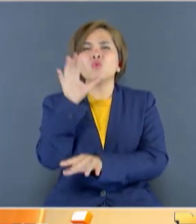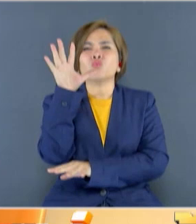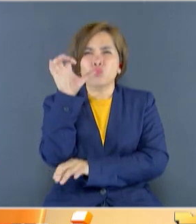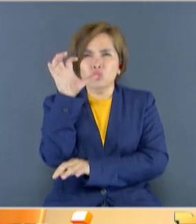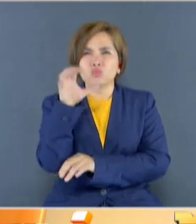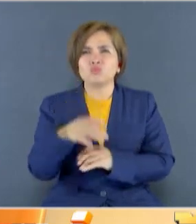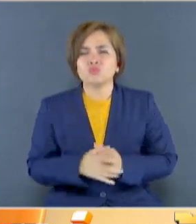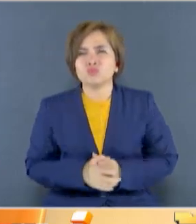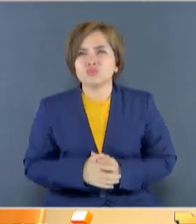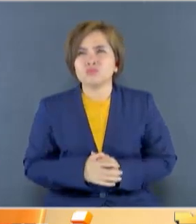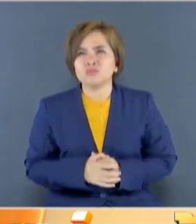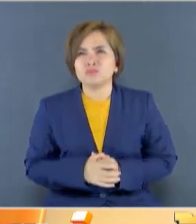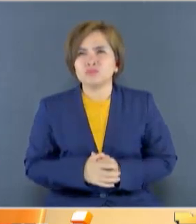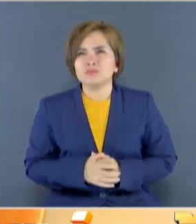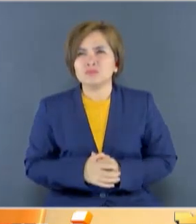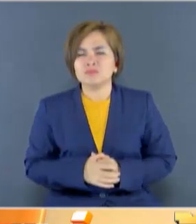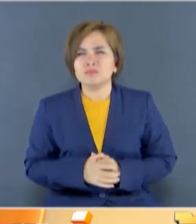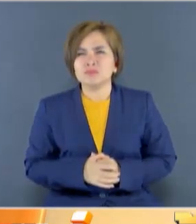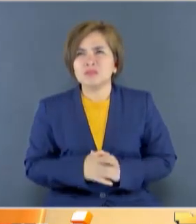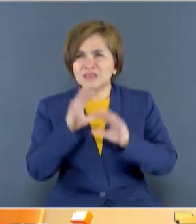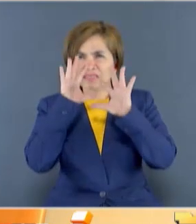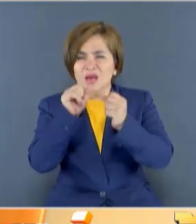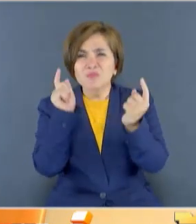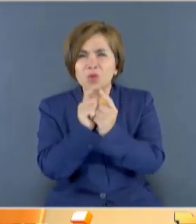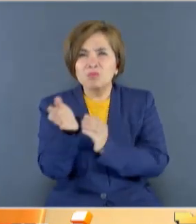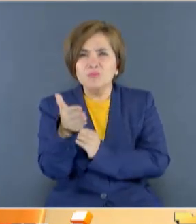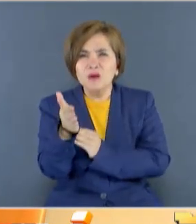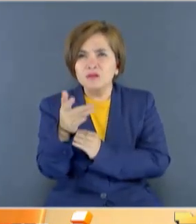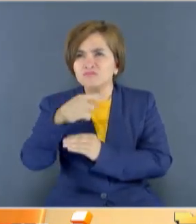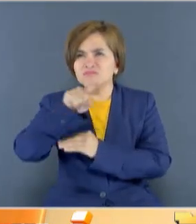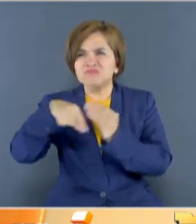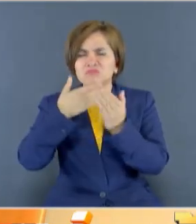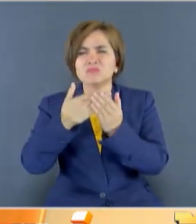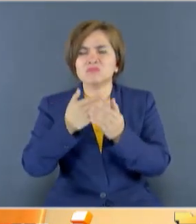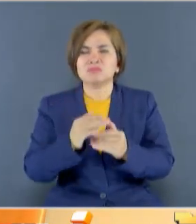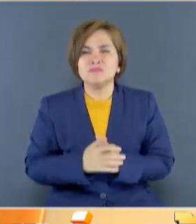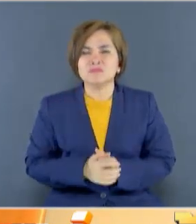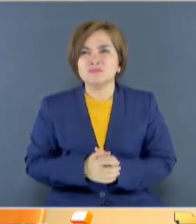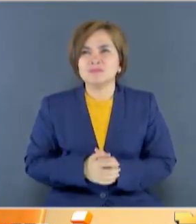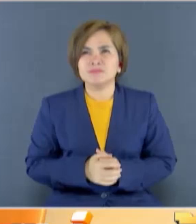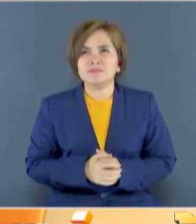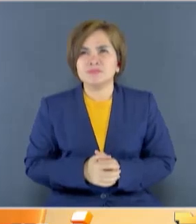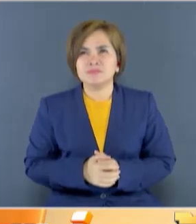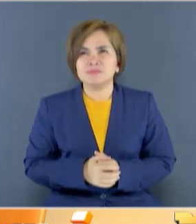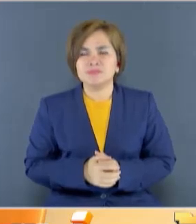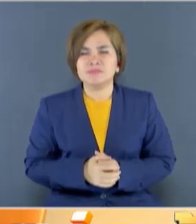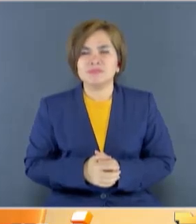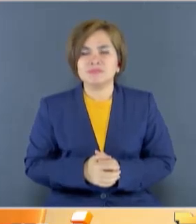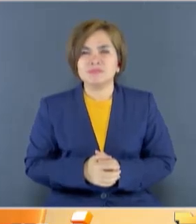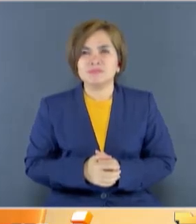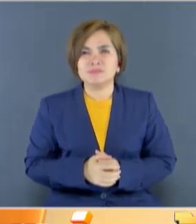งปลาโปจ้ะ ได้ปลานิ่ม เป็นปลาขังดำเ ป้ปลาหม้อขังดำเป้ปลาโจรร้อยว่าโล